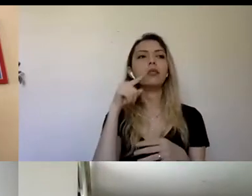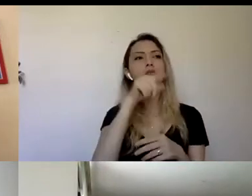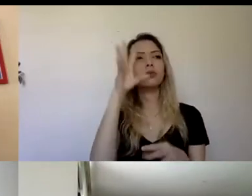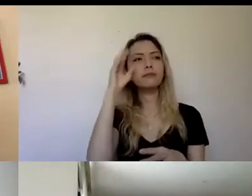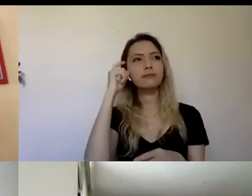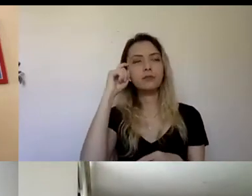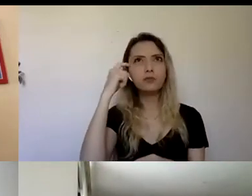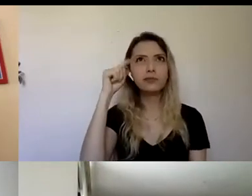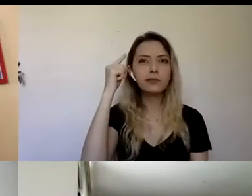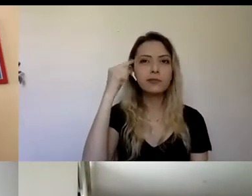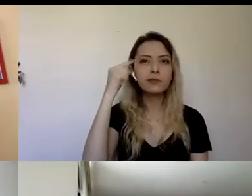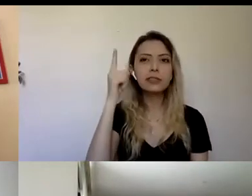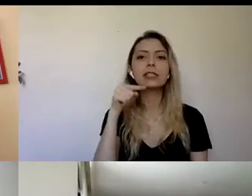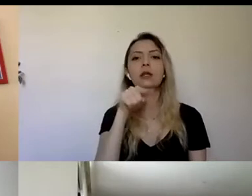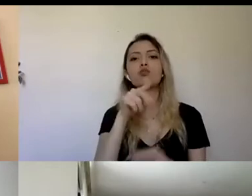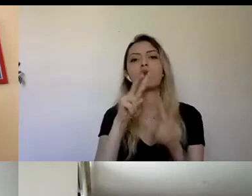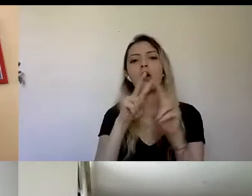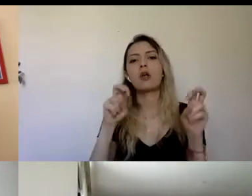olarak.